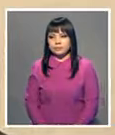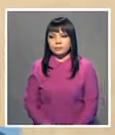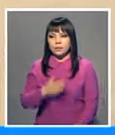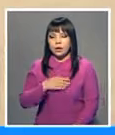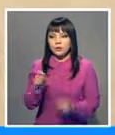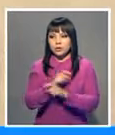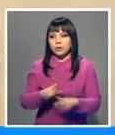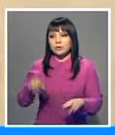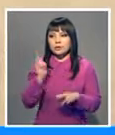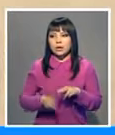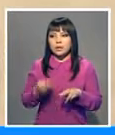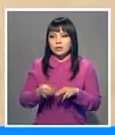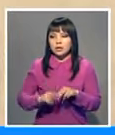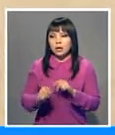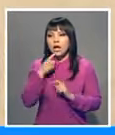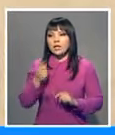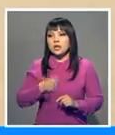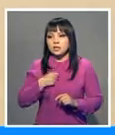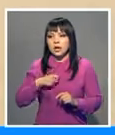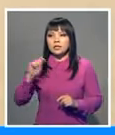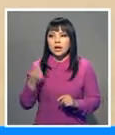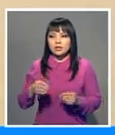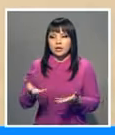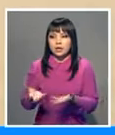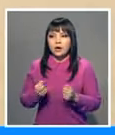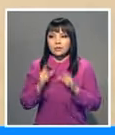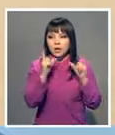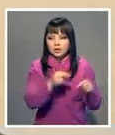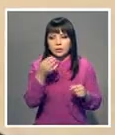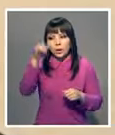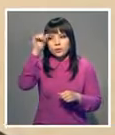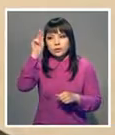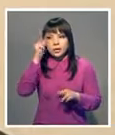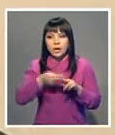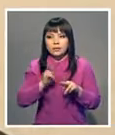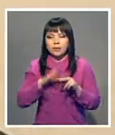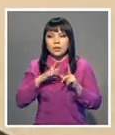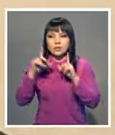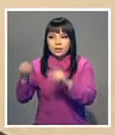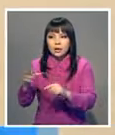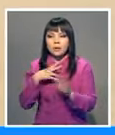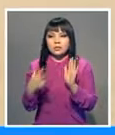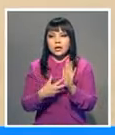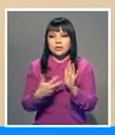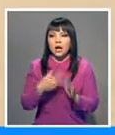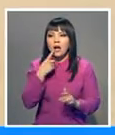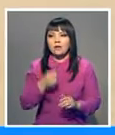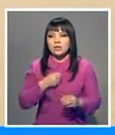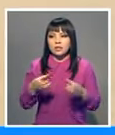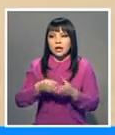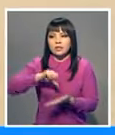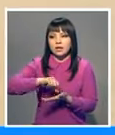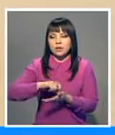Мені мектеп бітірген соң бірден әскерге алып кетті. Алдымен әскери училище оқыдым, кейін Мәскеу арқылы майданға аттандық. 8-ші әуе әскерінің 15-ші гвардиялық